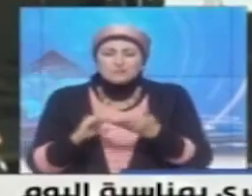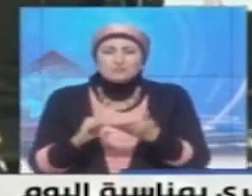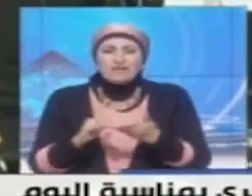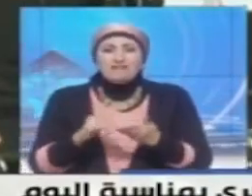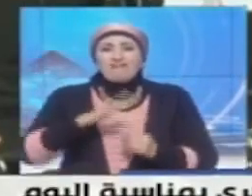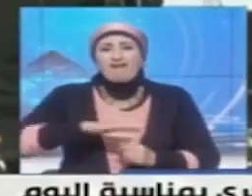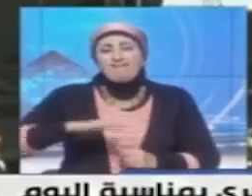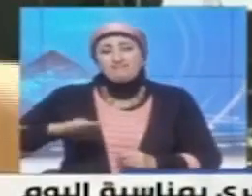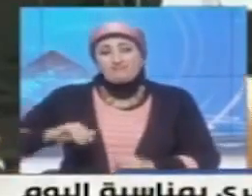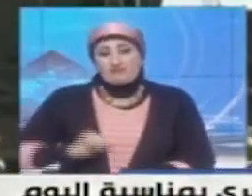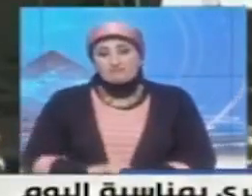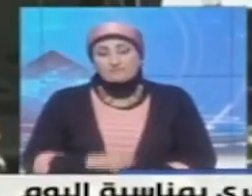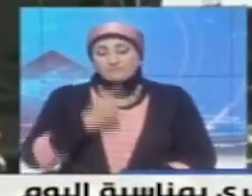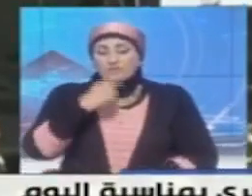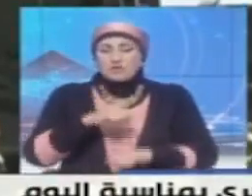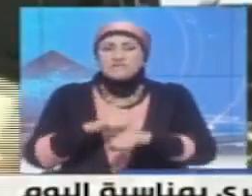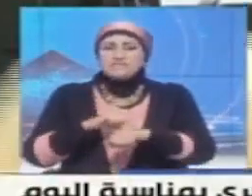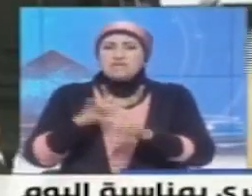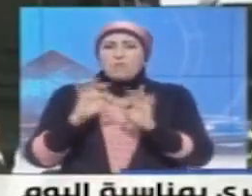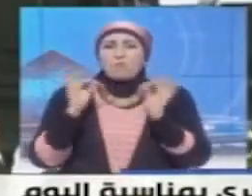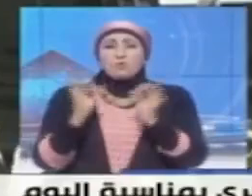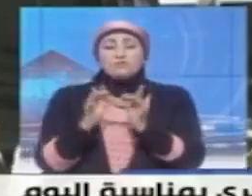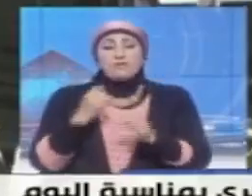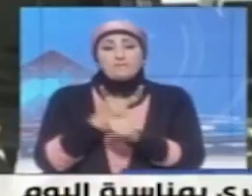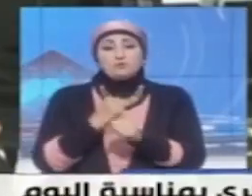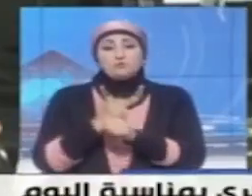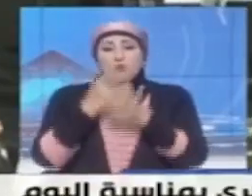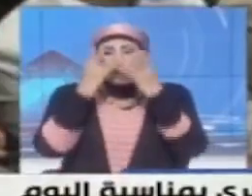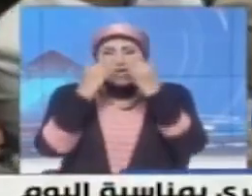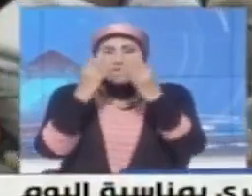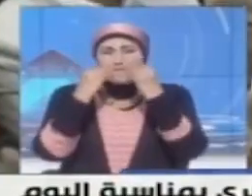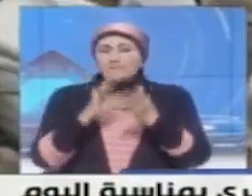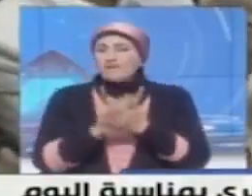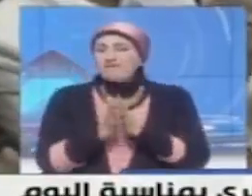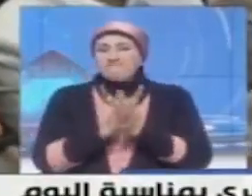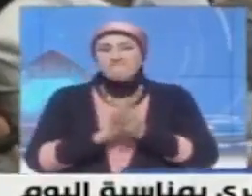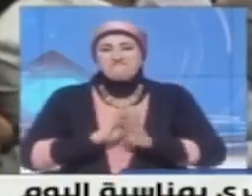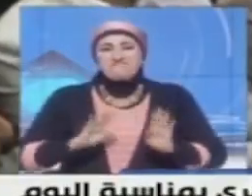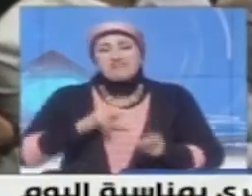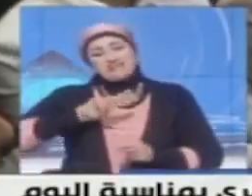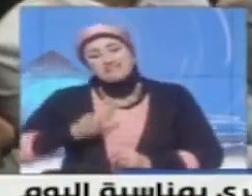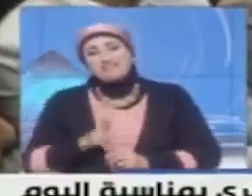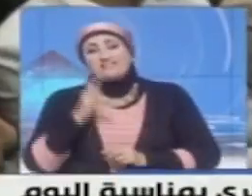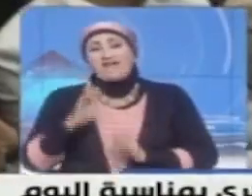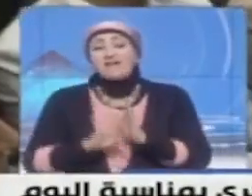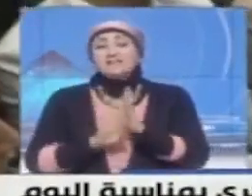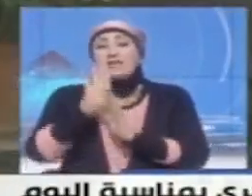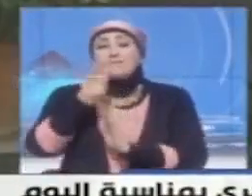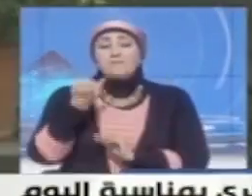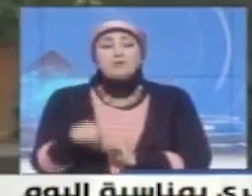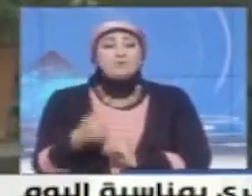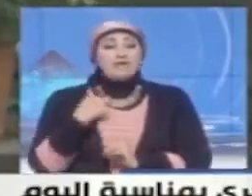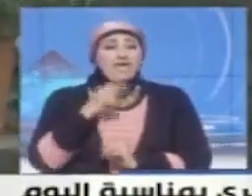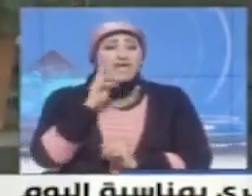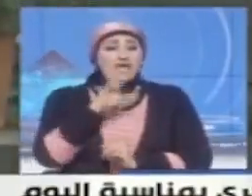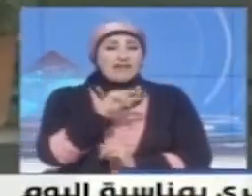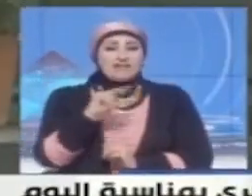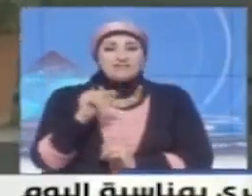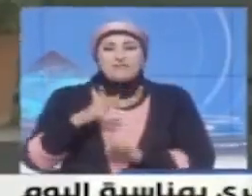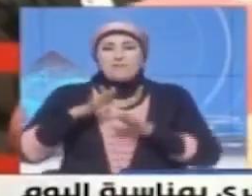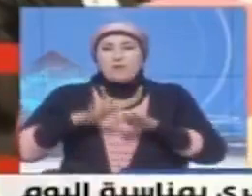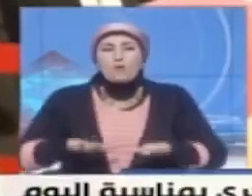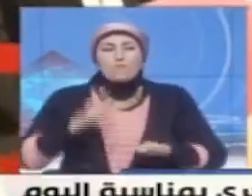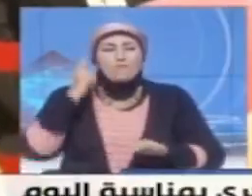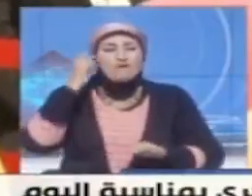جانب الدور الإنساني والمجتمعي للعمل التطوعي، يأتي جانب آخر تنموي ينعكس على تنفيذ وترسيخ